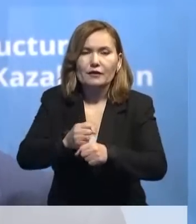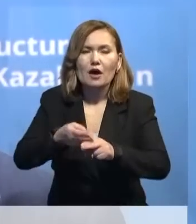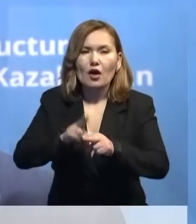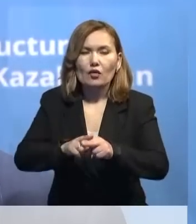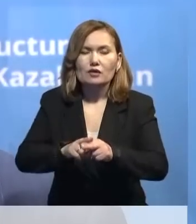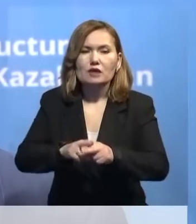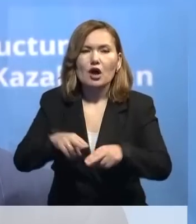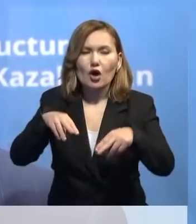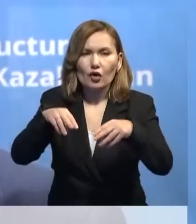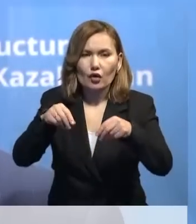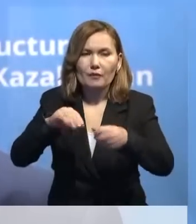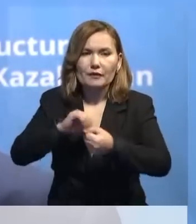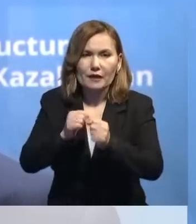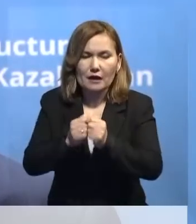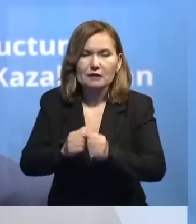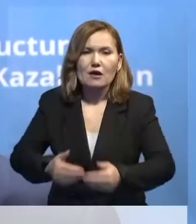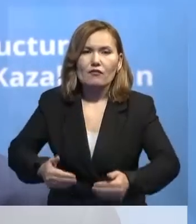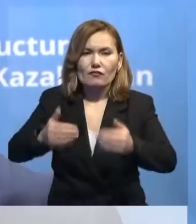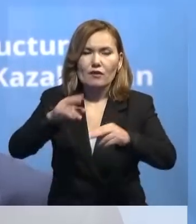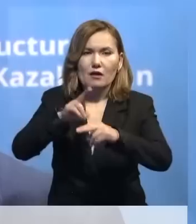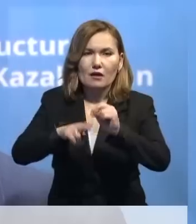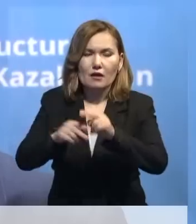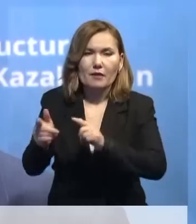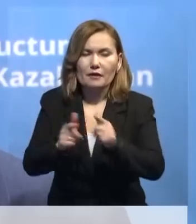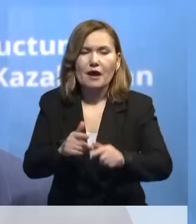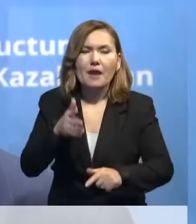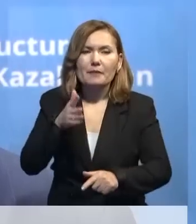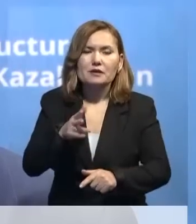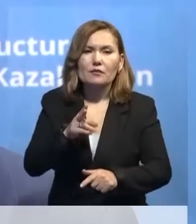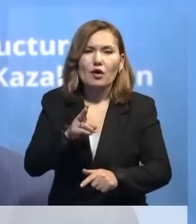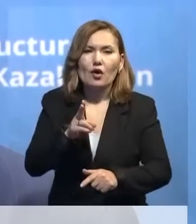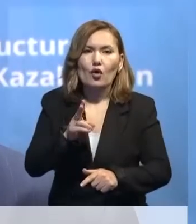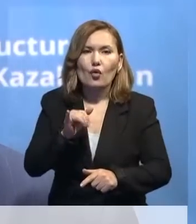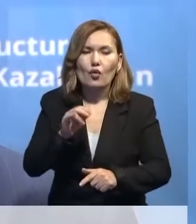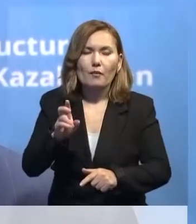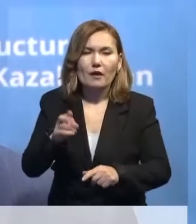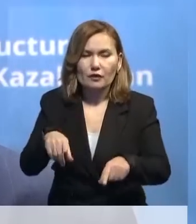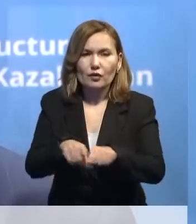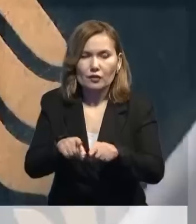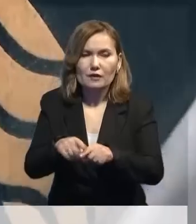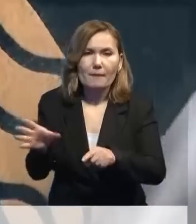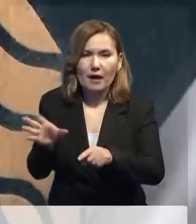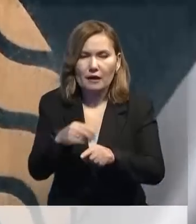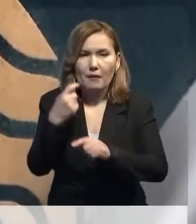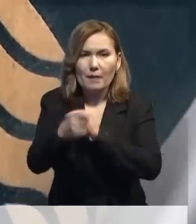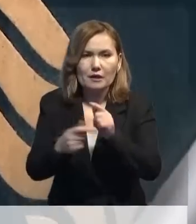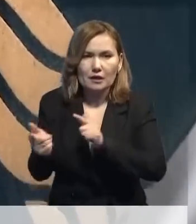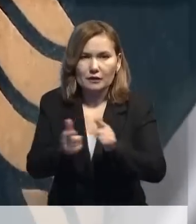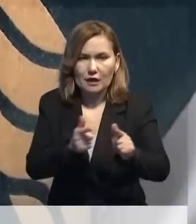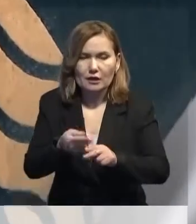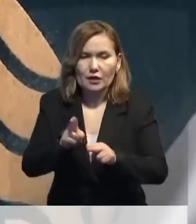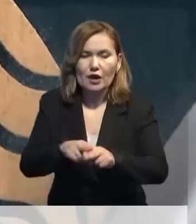балас, содан кейін қиыршық тас. Сонымен қатар 5 мың куб жаңағы бутовый тас уже дайындалып қойды. Мұның бәрі